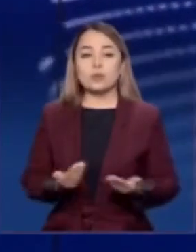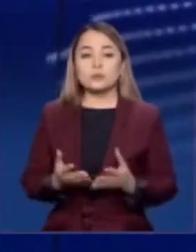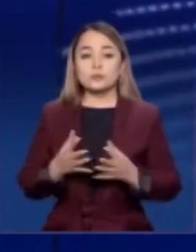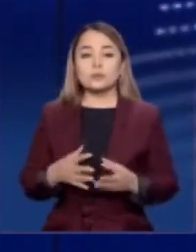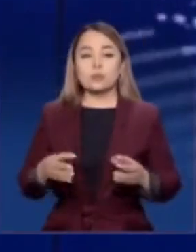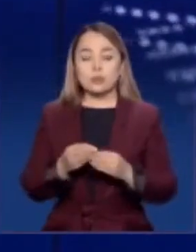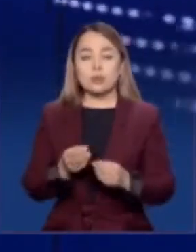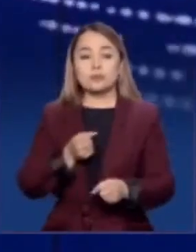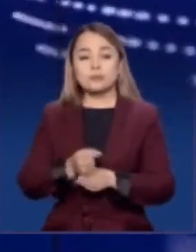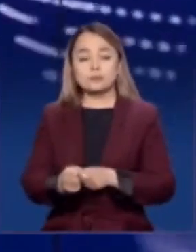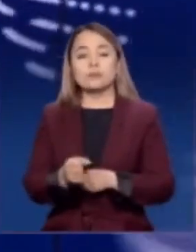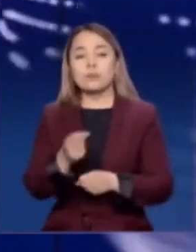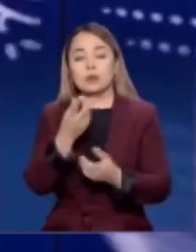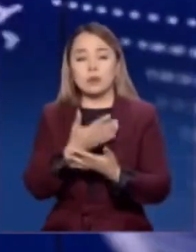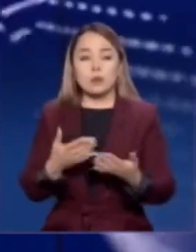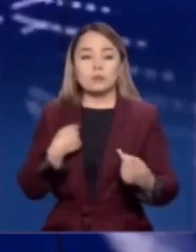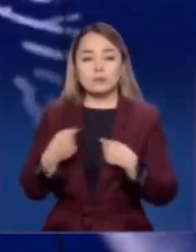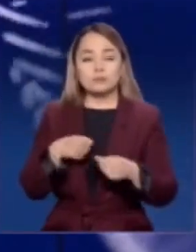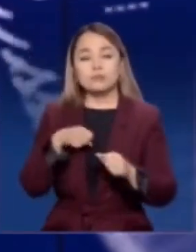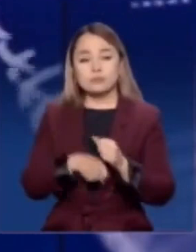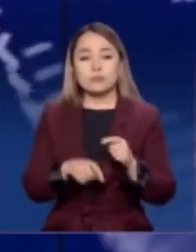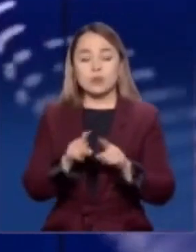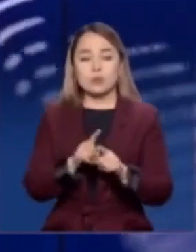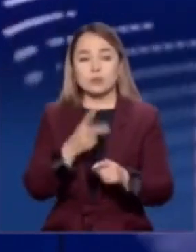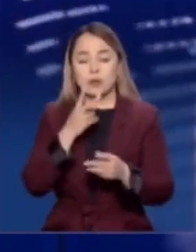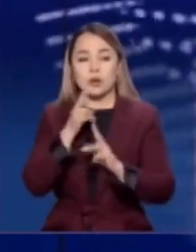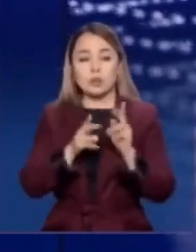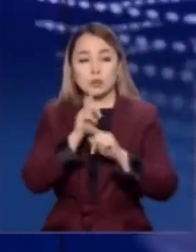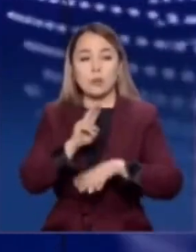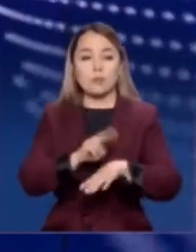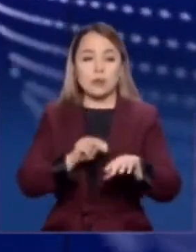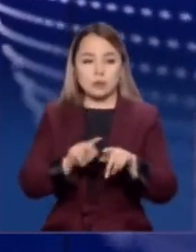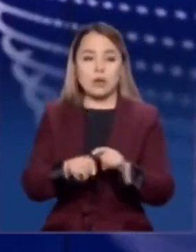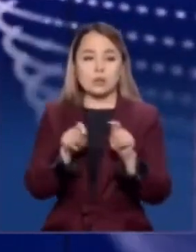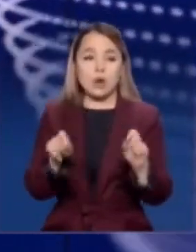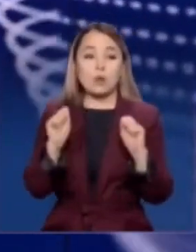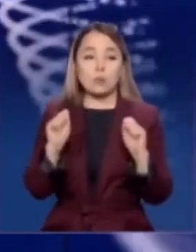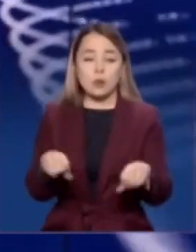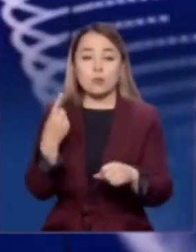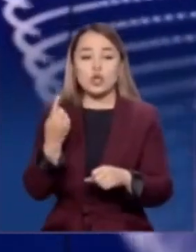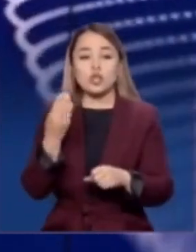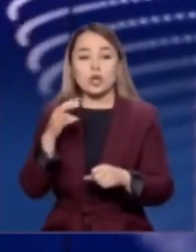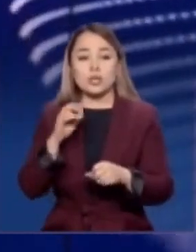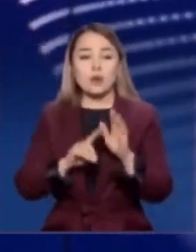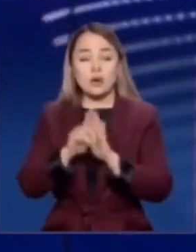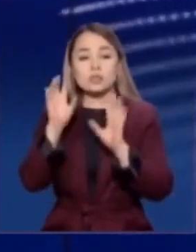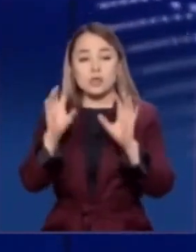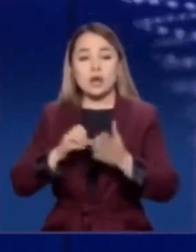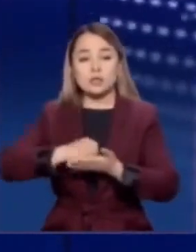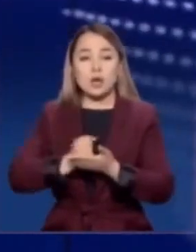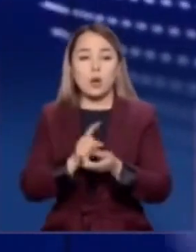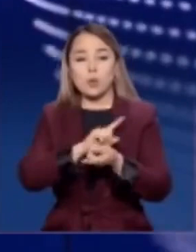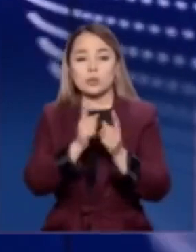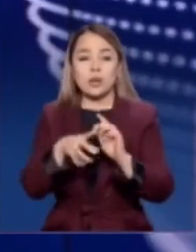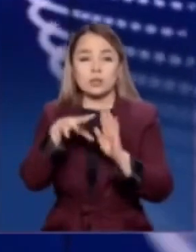Тұрмыстағы зорлық-зомбылық бойынша енді шағым түспесе де полиция іс қозғай алады. Бірінші шілдеден бастап заңға осындай өзгеріс